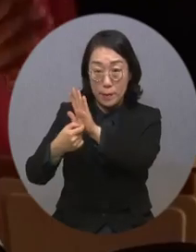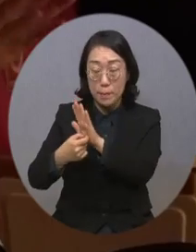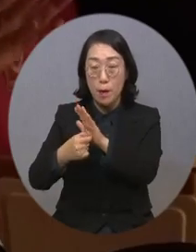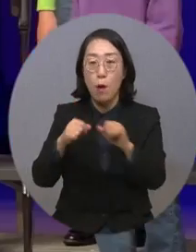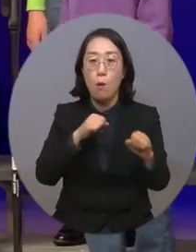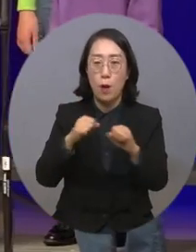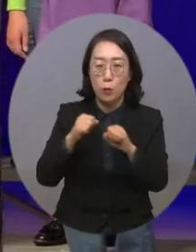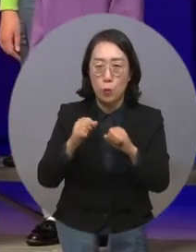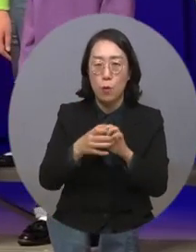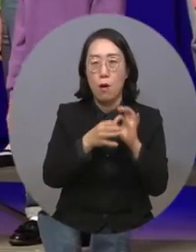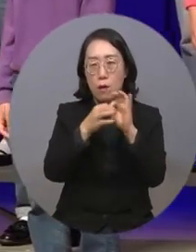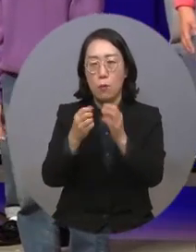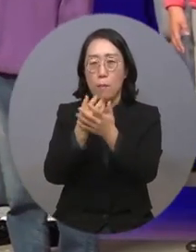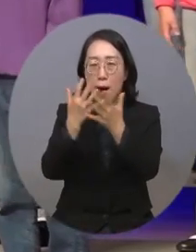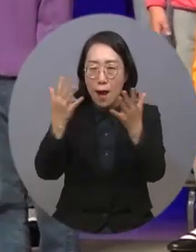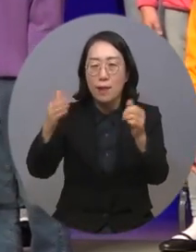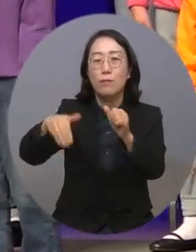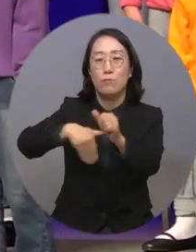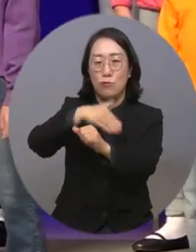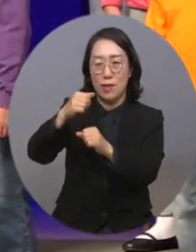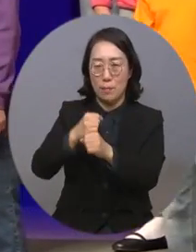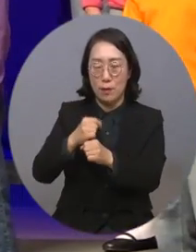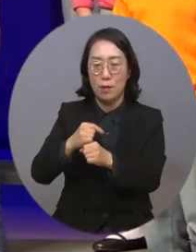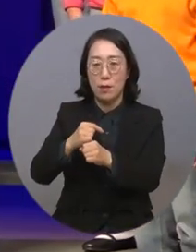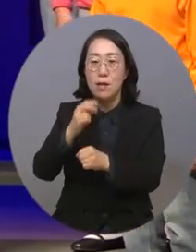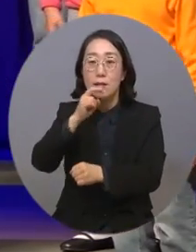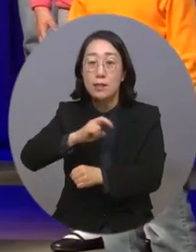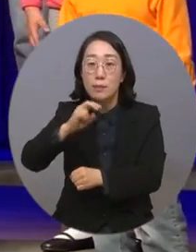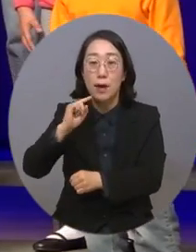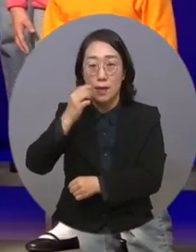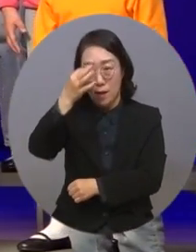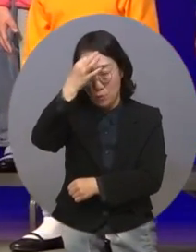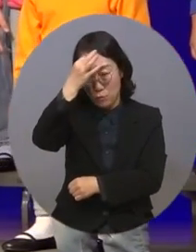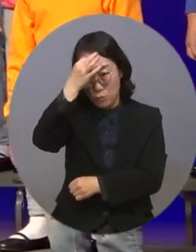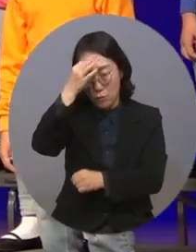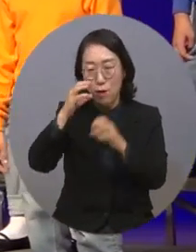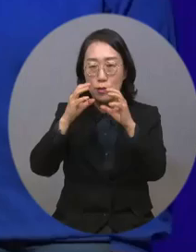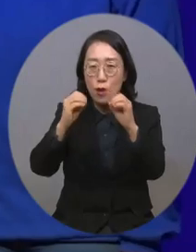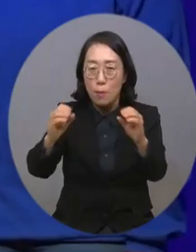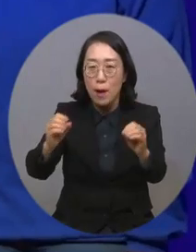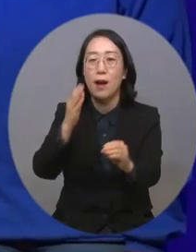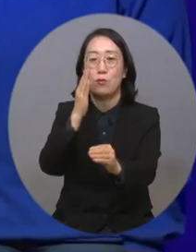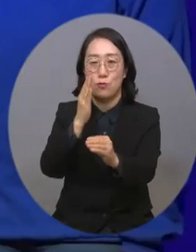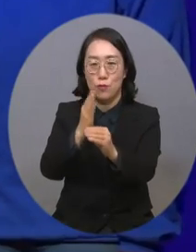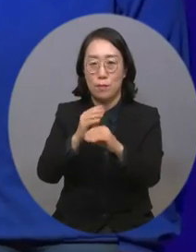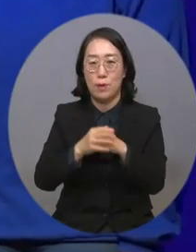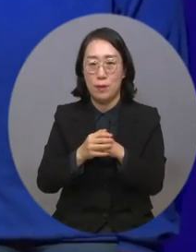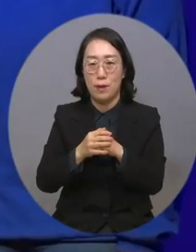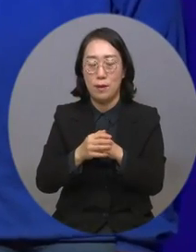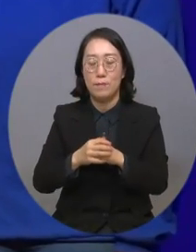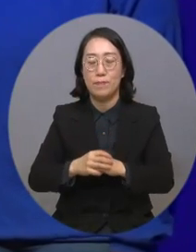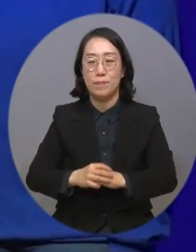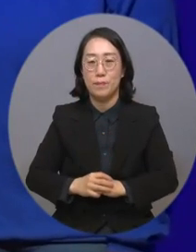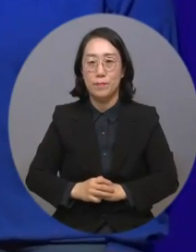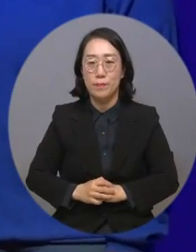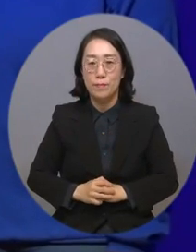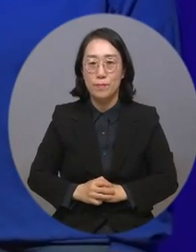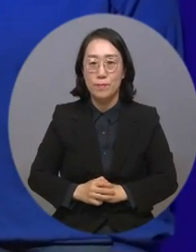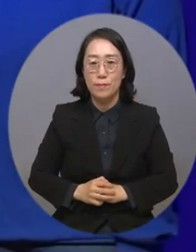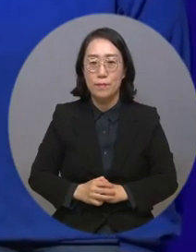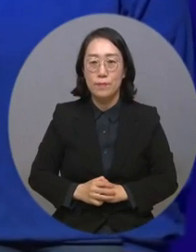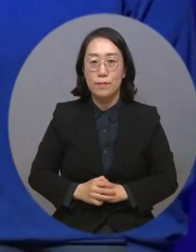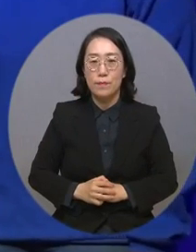전개하면서 밝은 사회 분위기 조성과 음악 예술의 저변 확대에도 기여해 오고 있습니다. 복지TV 뉴스